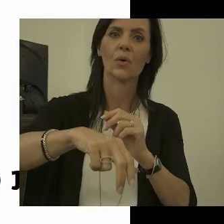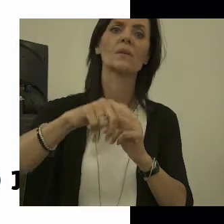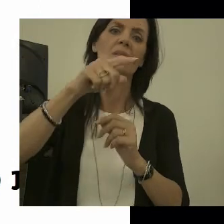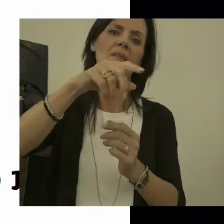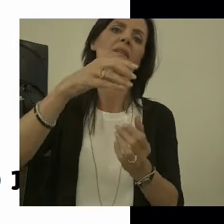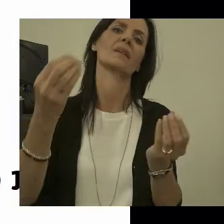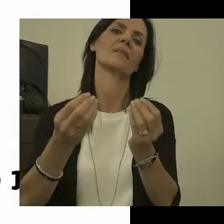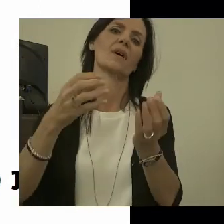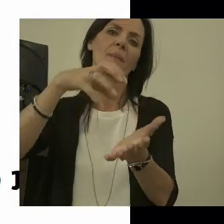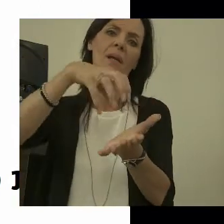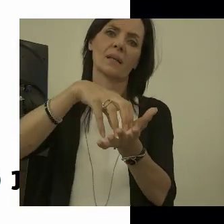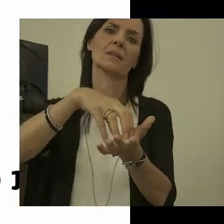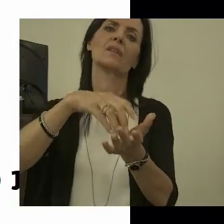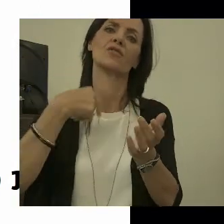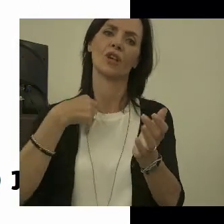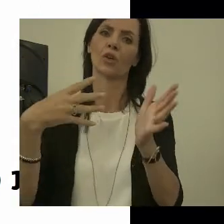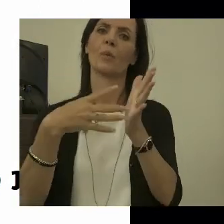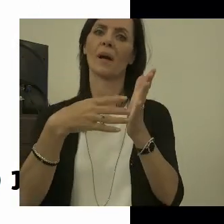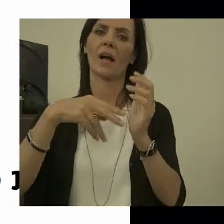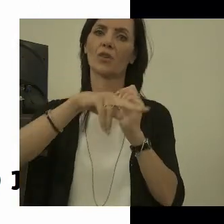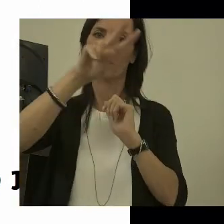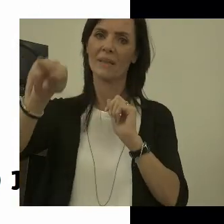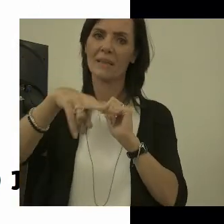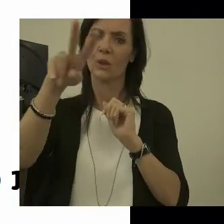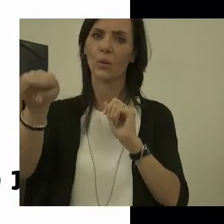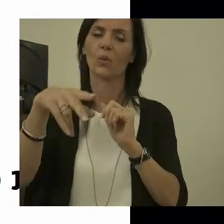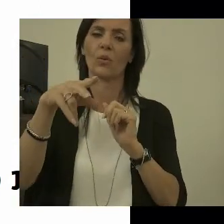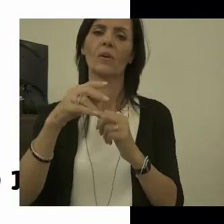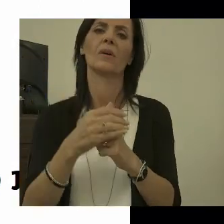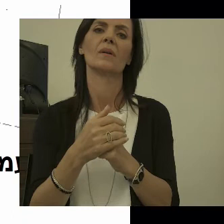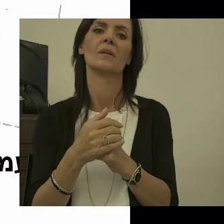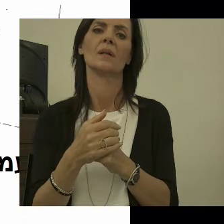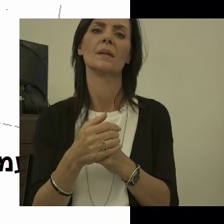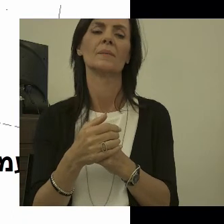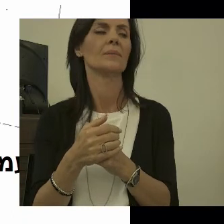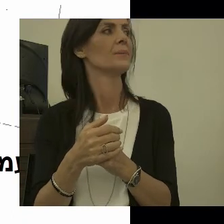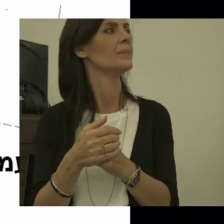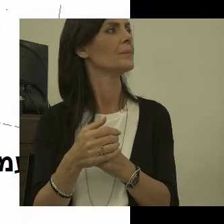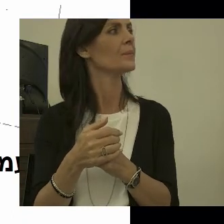הדבר המרכזי גם שבחנו בסיור שקיימה ועדת המשנה במקום.